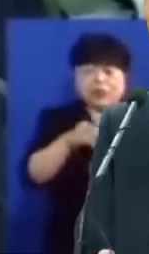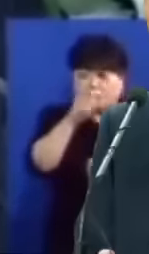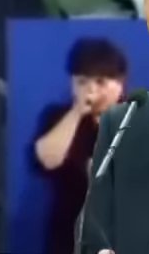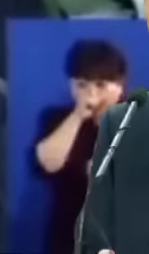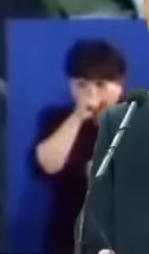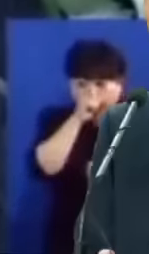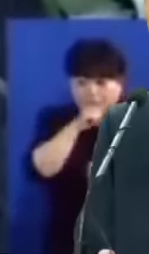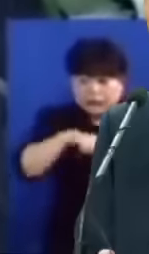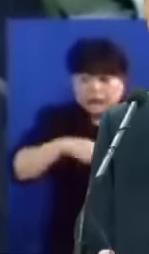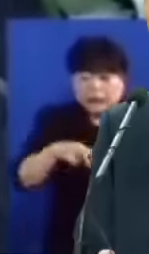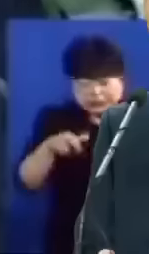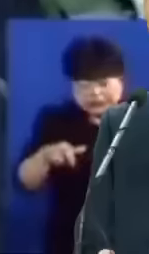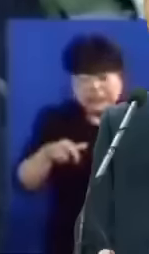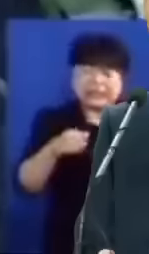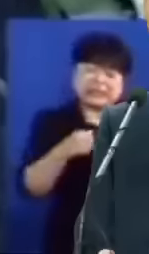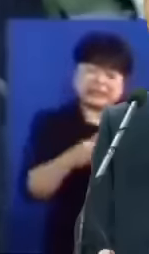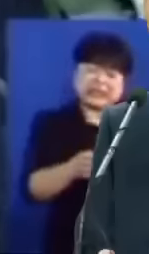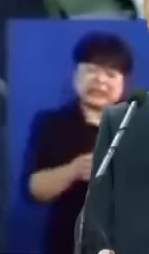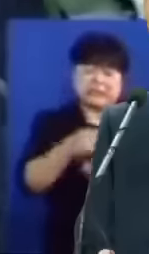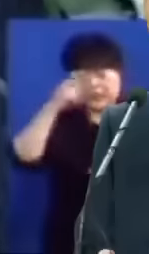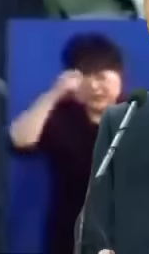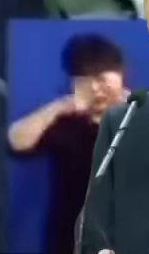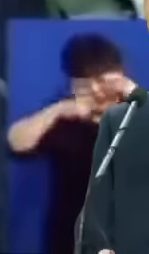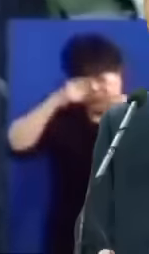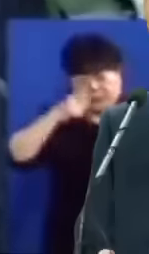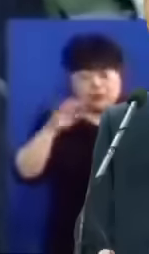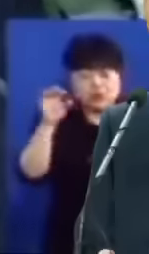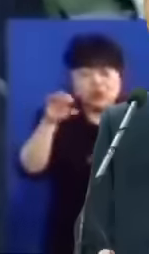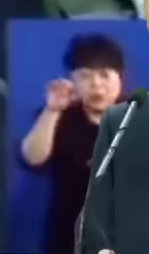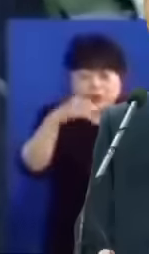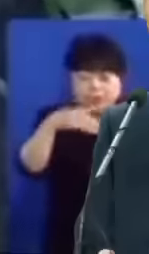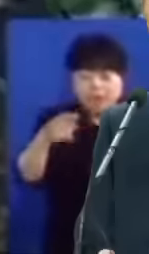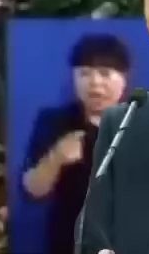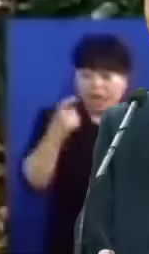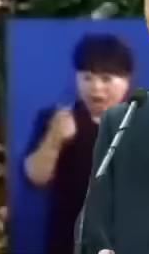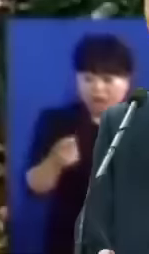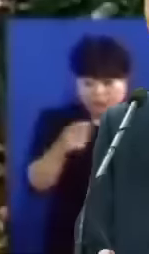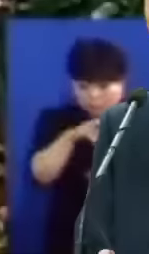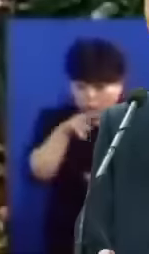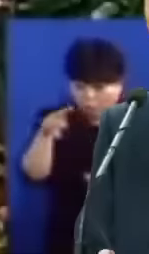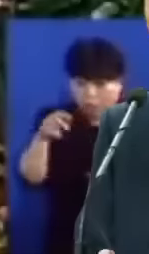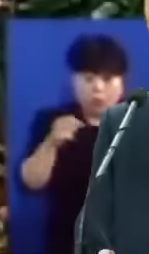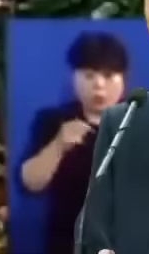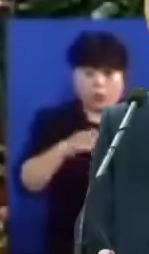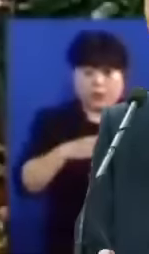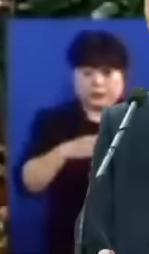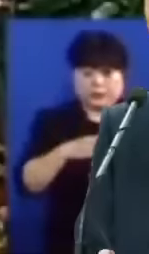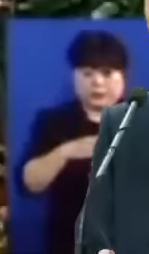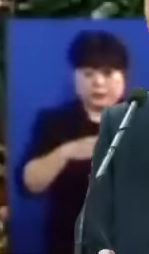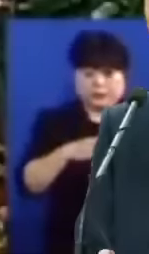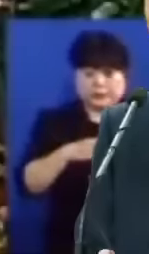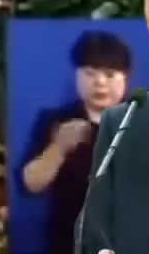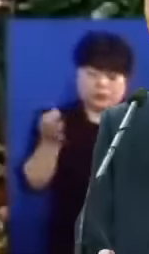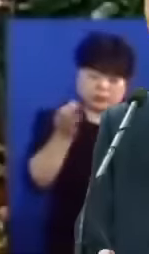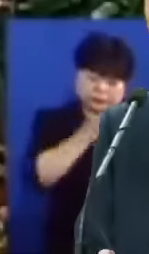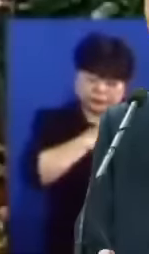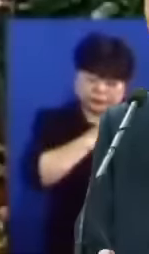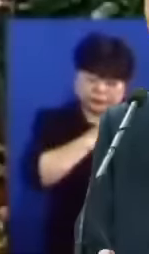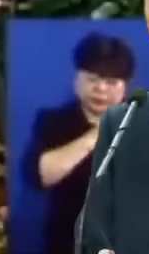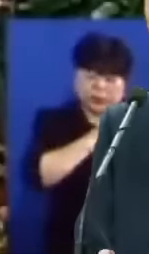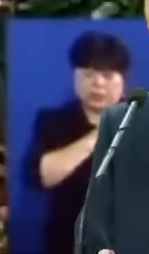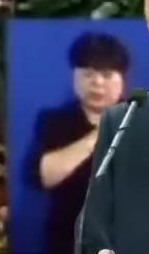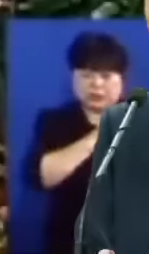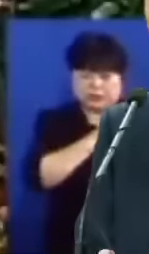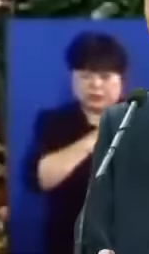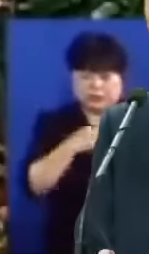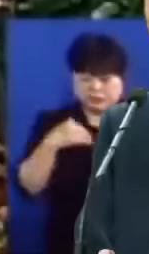좋아도 장애인이 되니 불행하고 슬펐습니다. 그런데 유럽에 가서 놀란 것은 부유하고 자란 그에게